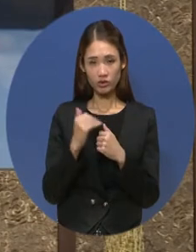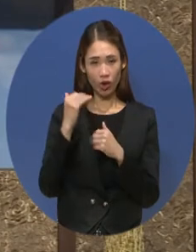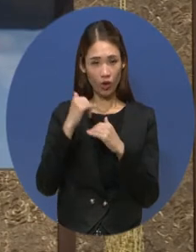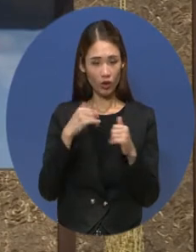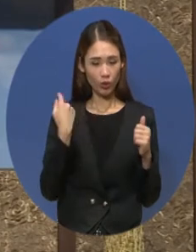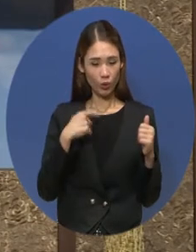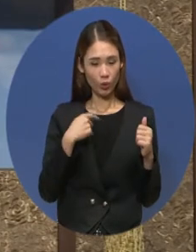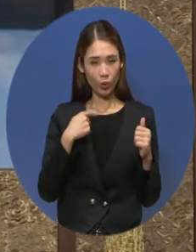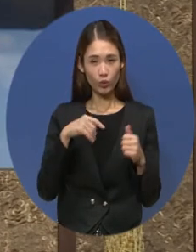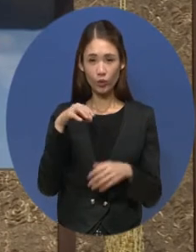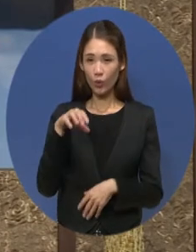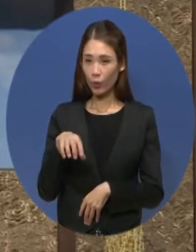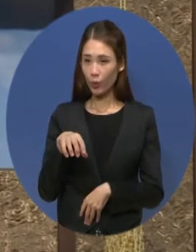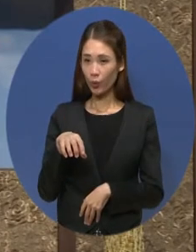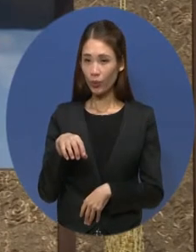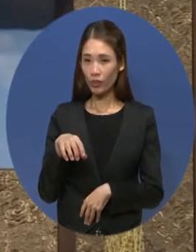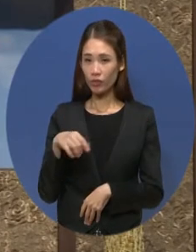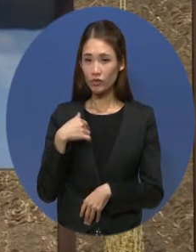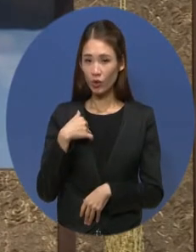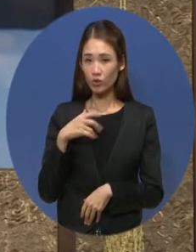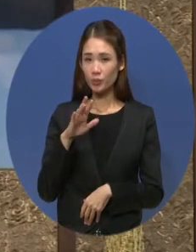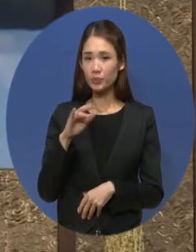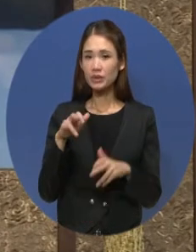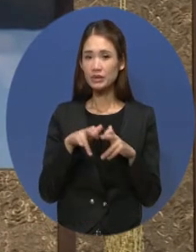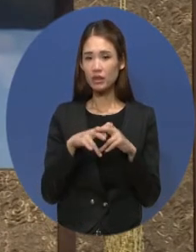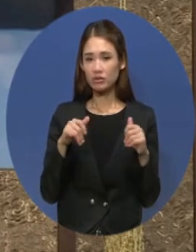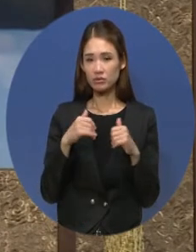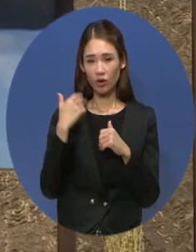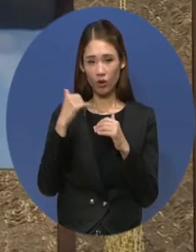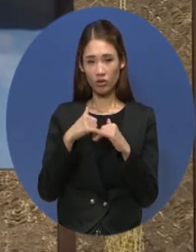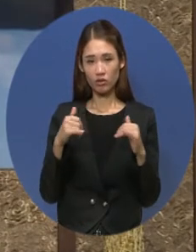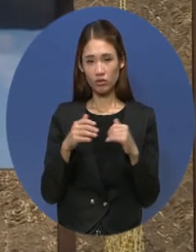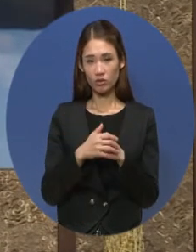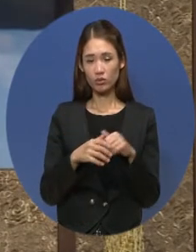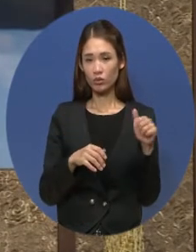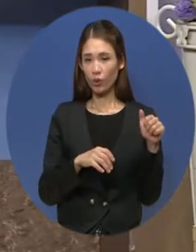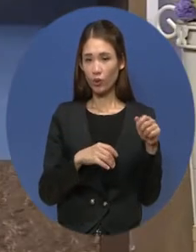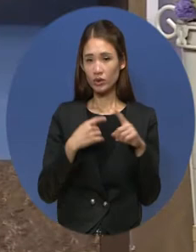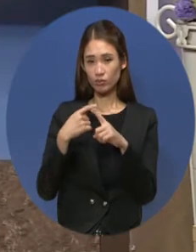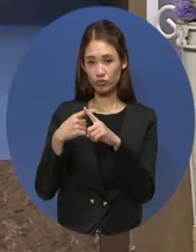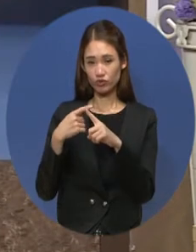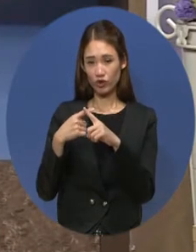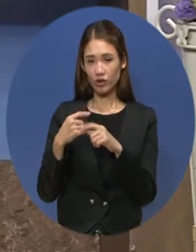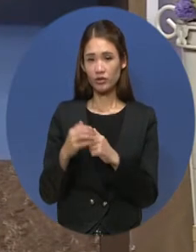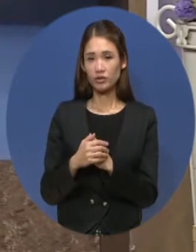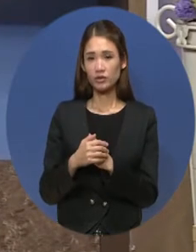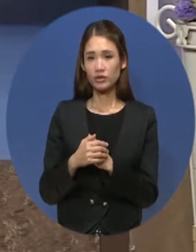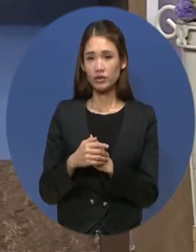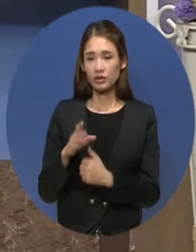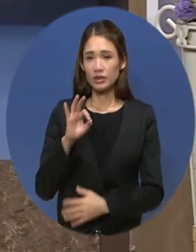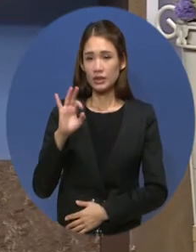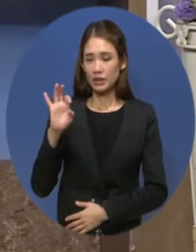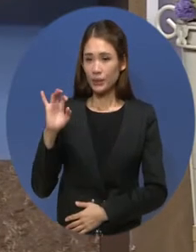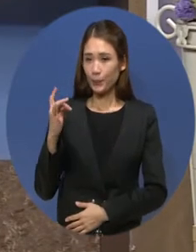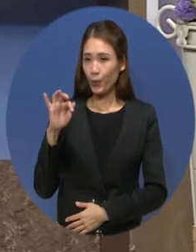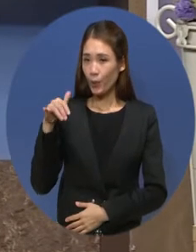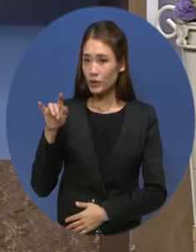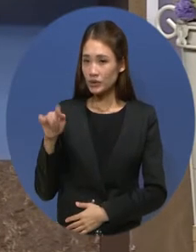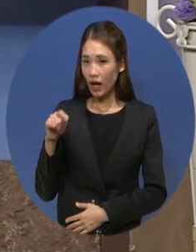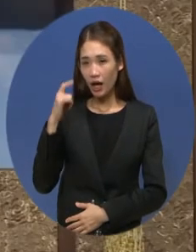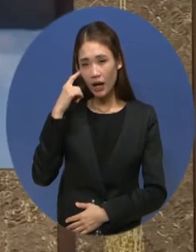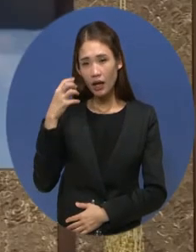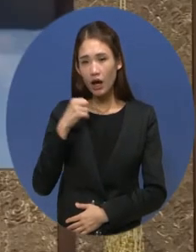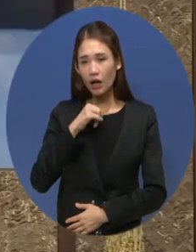교육기관 이잖아요 저희도 b 장애인들도 성인들이 뭐 지금 이제 50 플러스 라던가 뭐 이모작 이라든가 이런 개념들이 있듯이